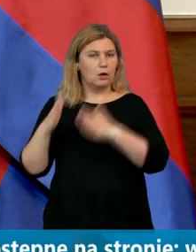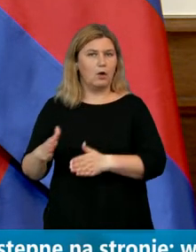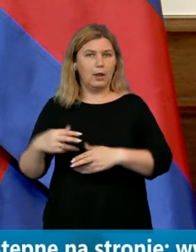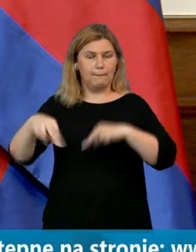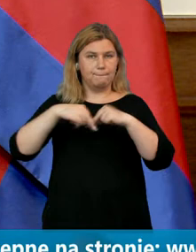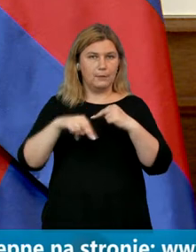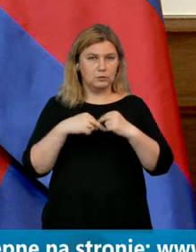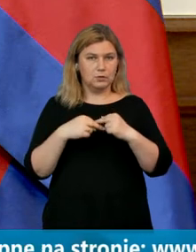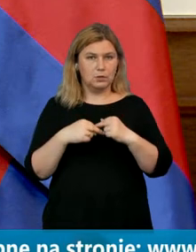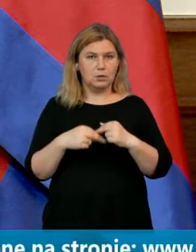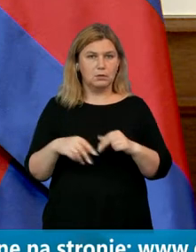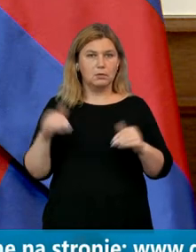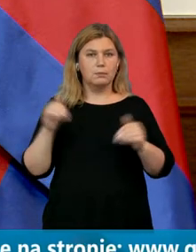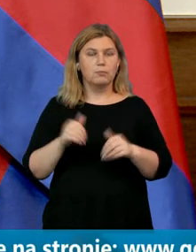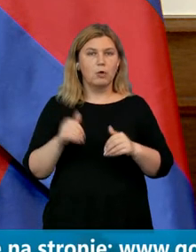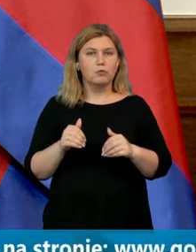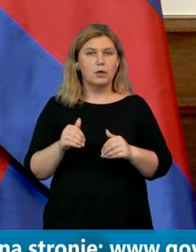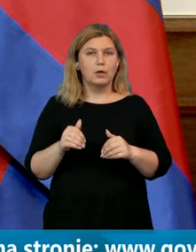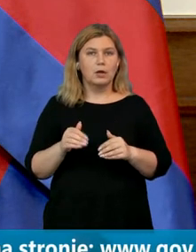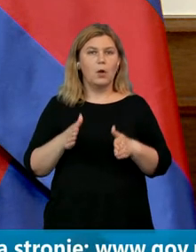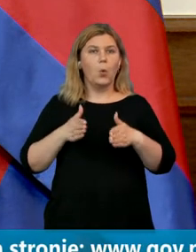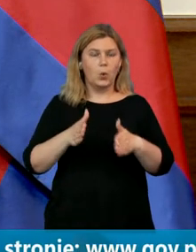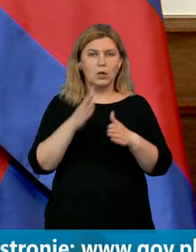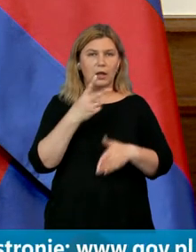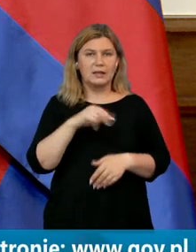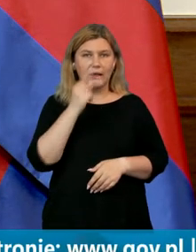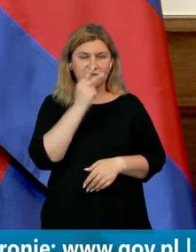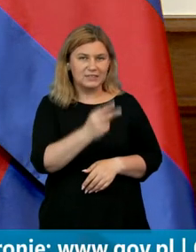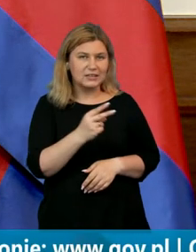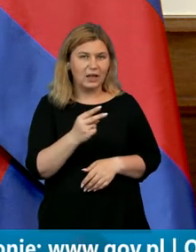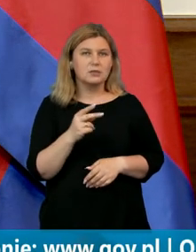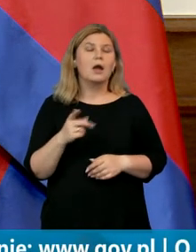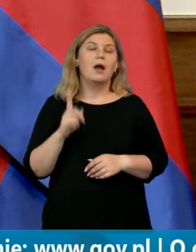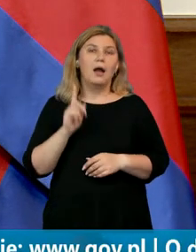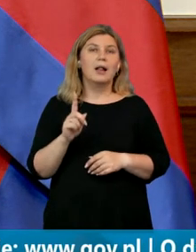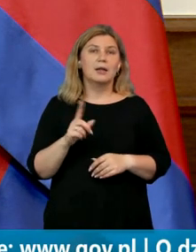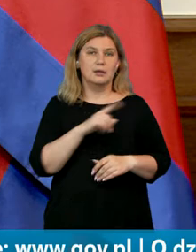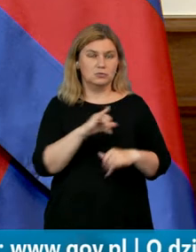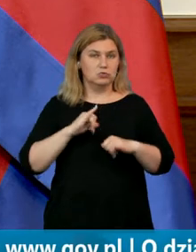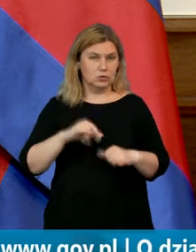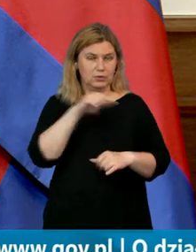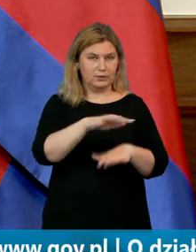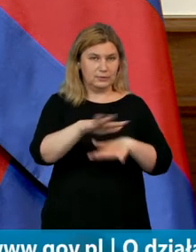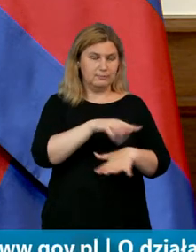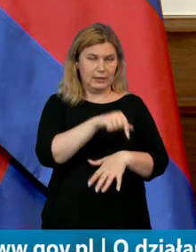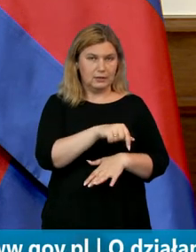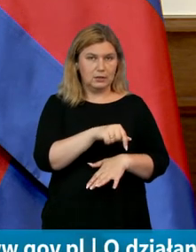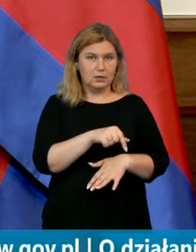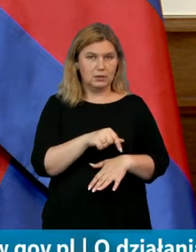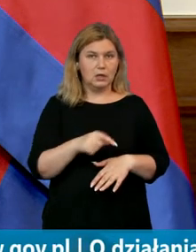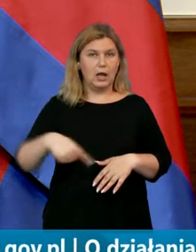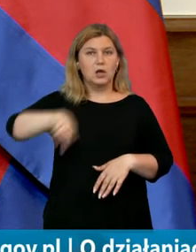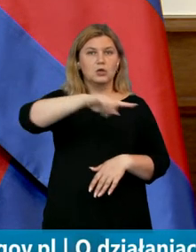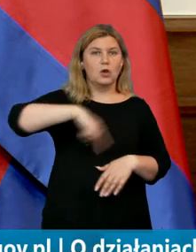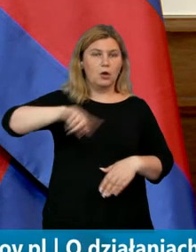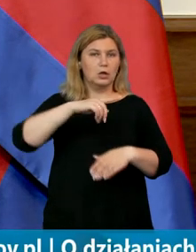mostu. Być może tego z poziomu ulicy aż tak bardzo nie widać, ale rzeczywiście tam siły są głównie w tym miejscu. Przy samym rondzie zostały